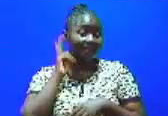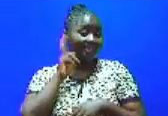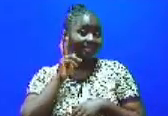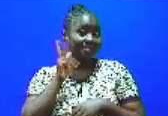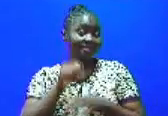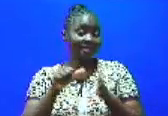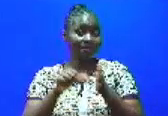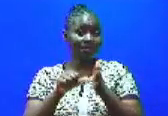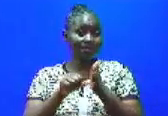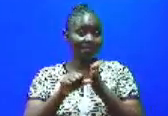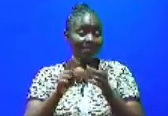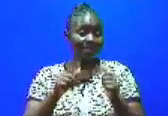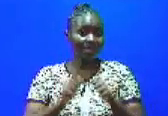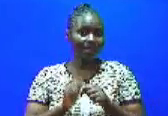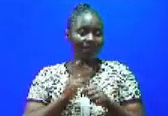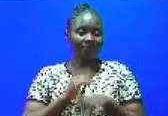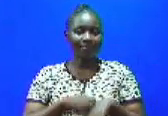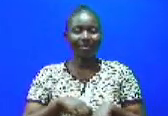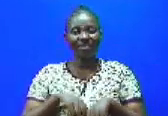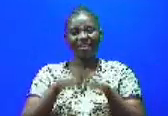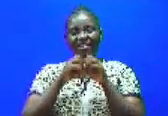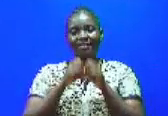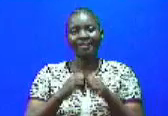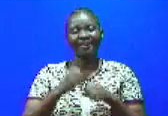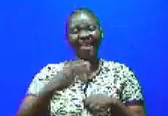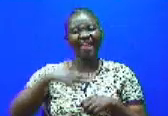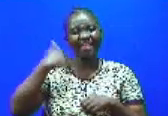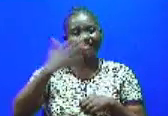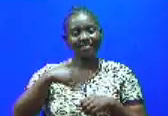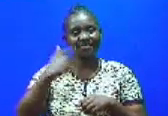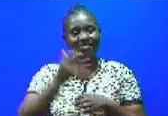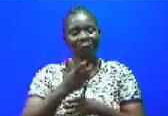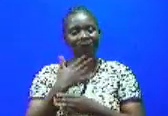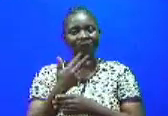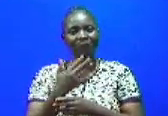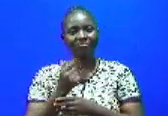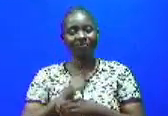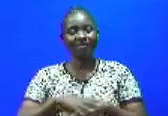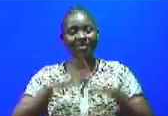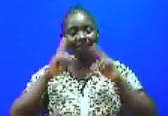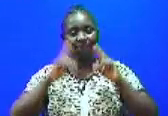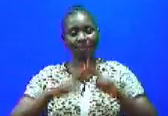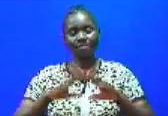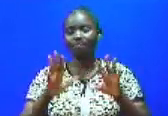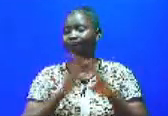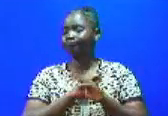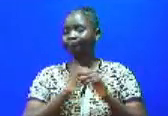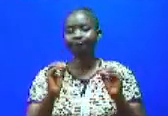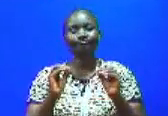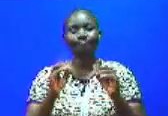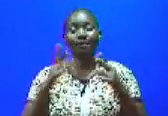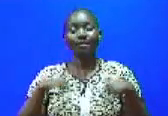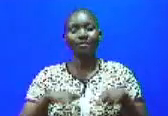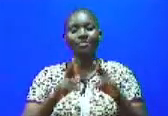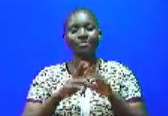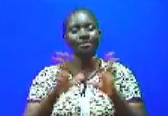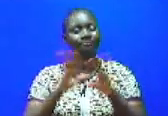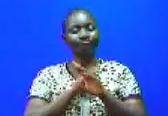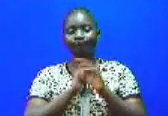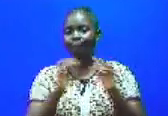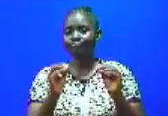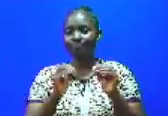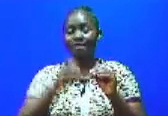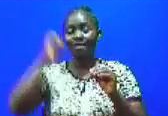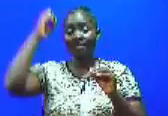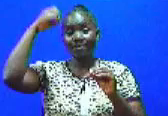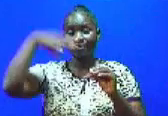iga, na batoko tumukere gendu. Ntuga antubu atimorembe, esima na batoli nire. Epara na batoli nire. Bona kye kitwa ta